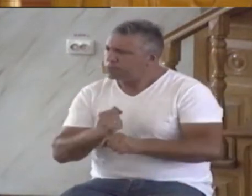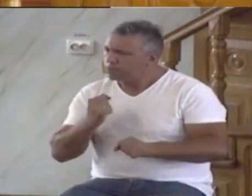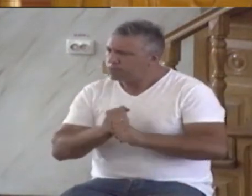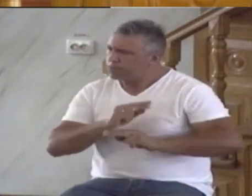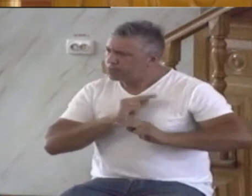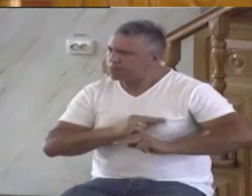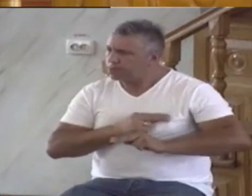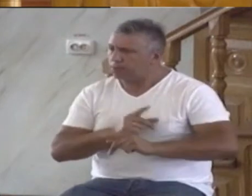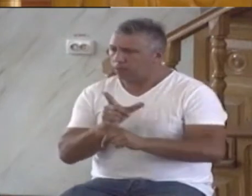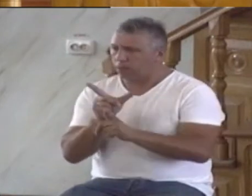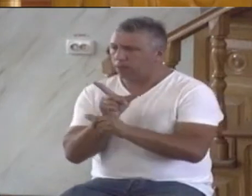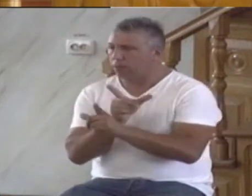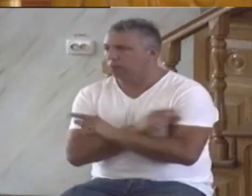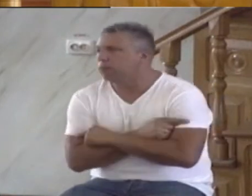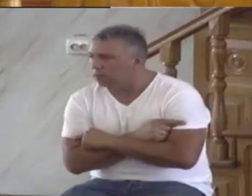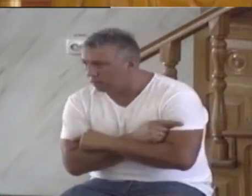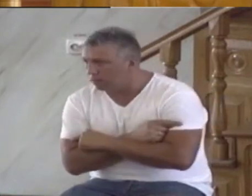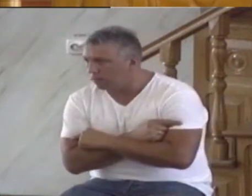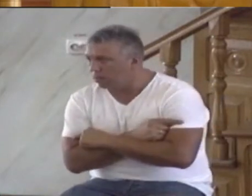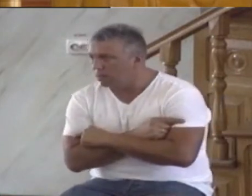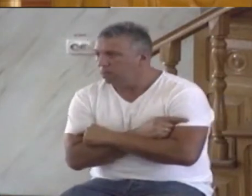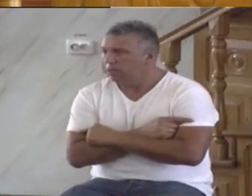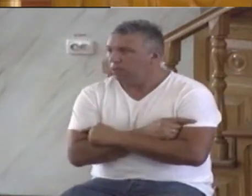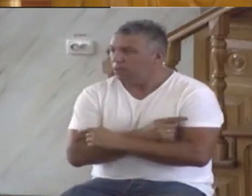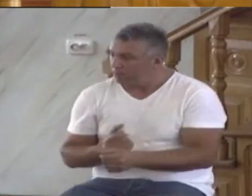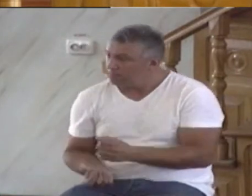Спаситель, пребывал в 40-дневном посте,